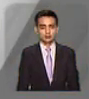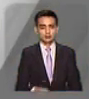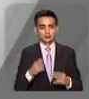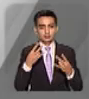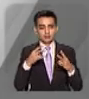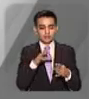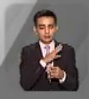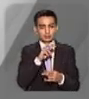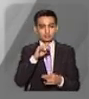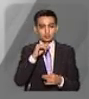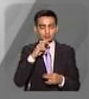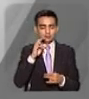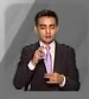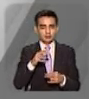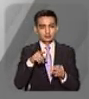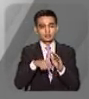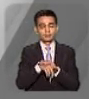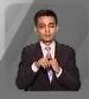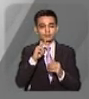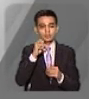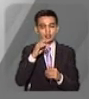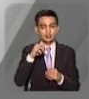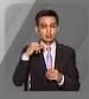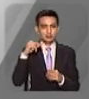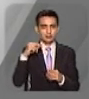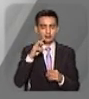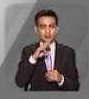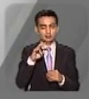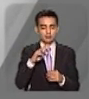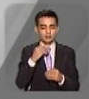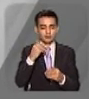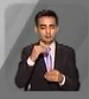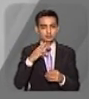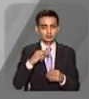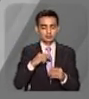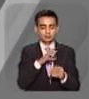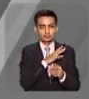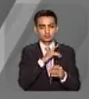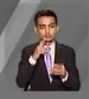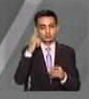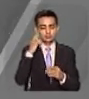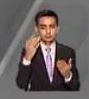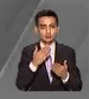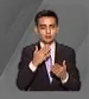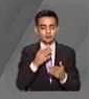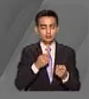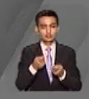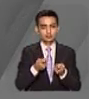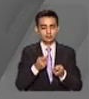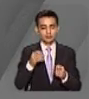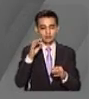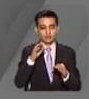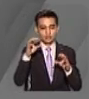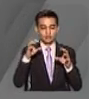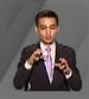Ненужные пункты. Дариға Назарбаева оценила уровень свободы слова. Есть ли цензура в Казахстане? Что думает сенатор о новых правилах аккредитации?